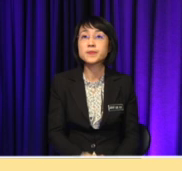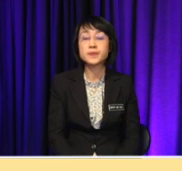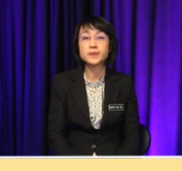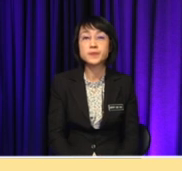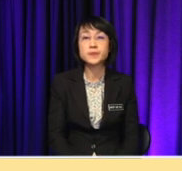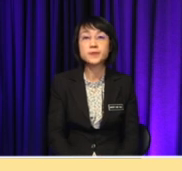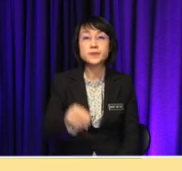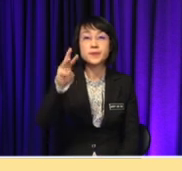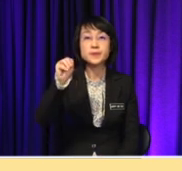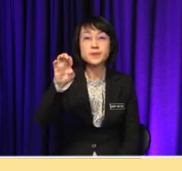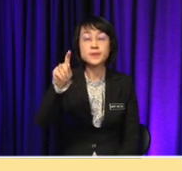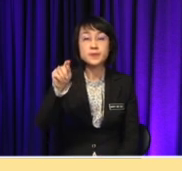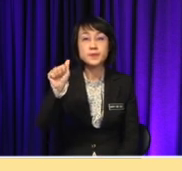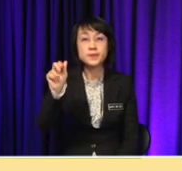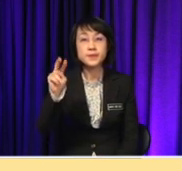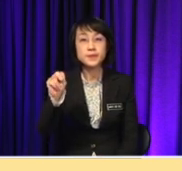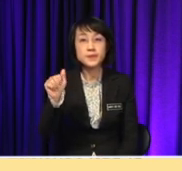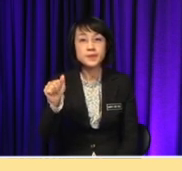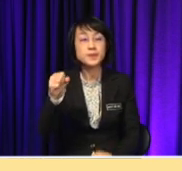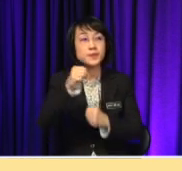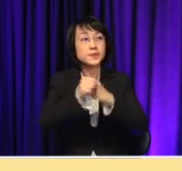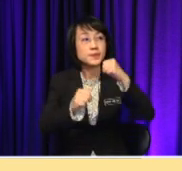metana keseharian struktur